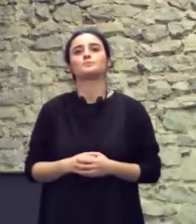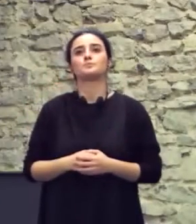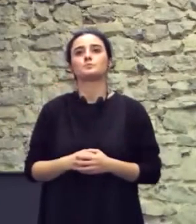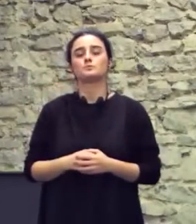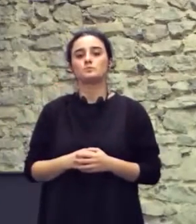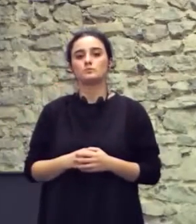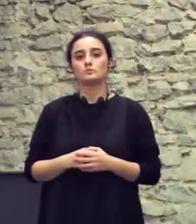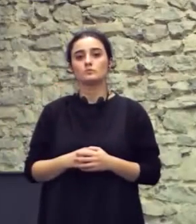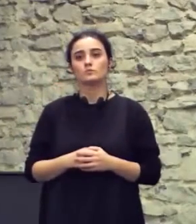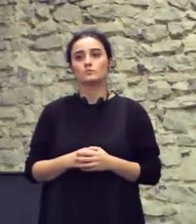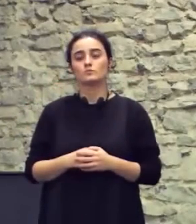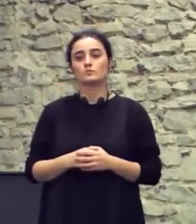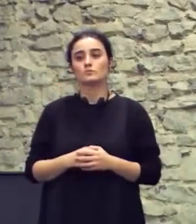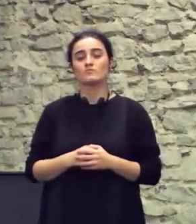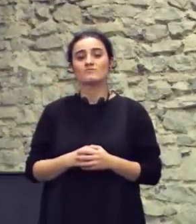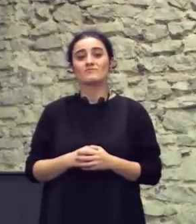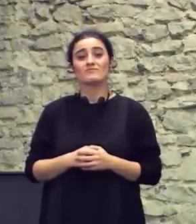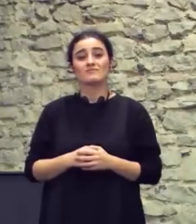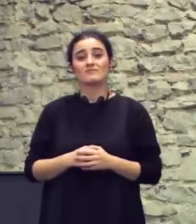Ba,